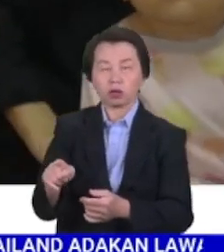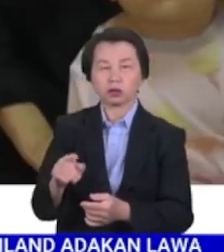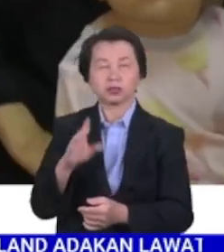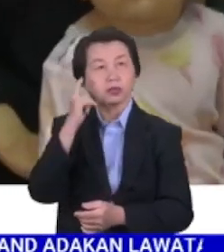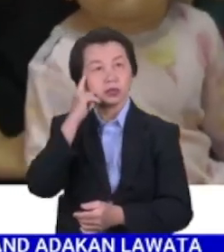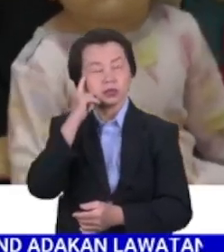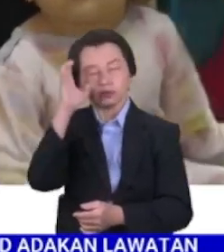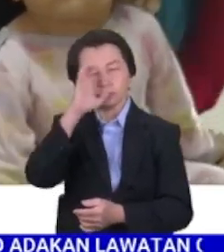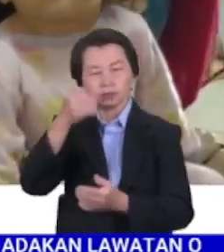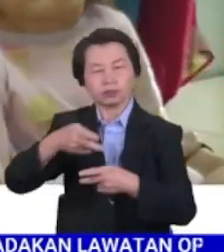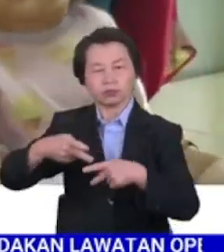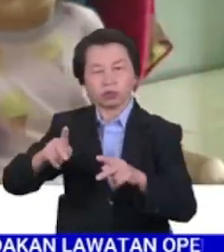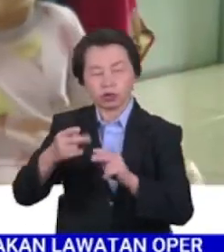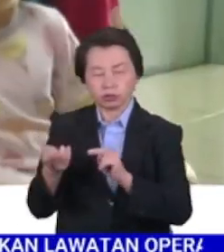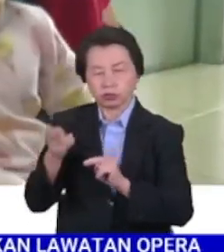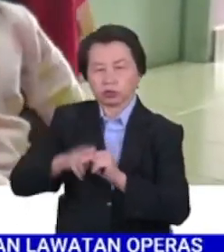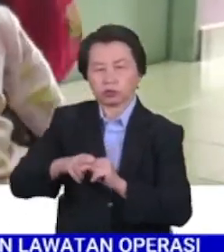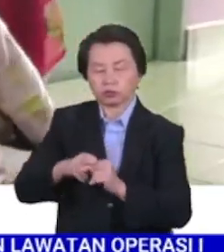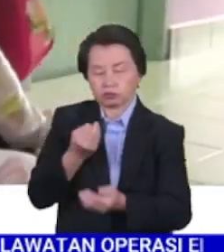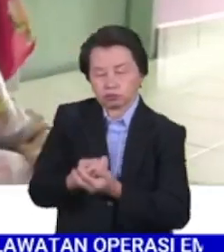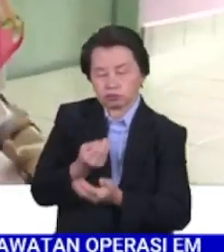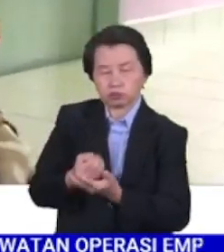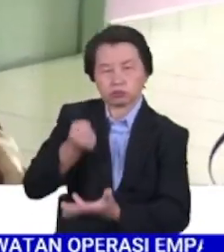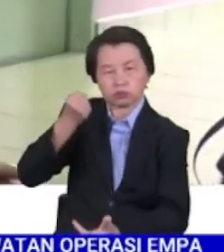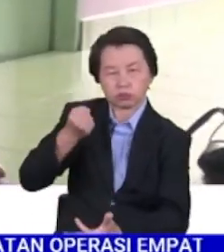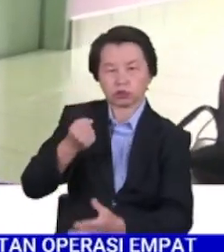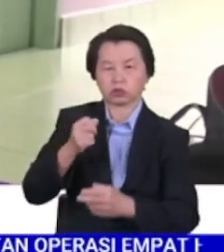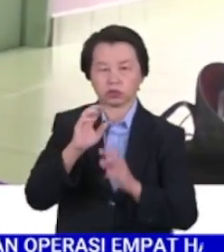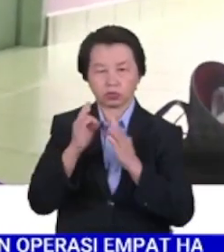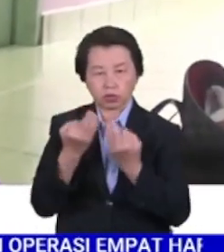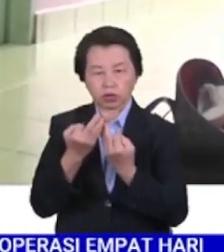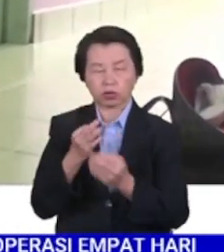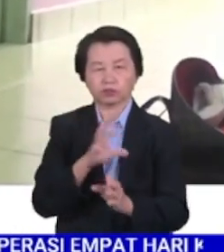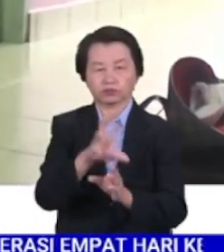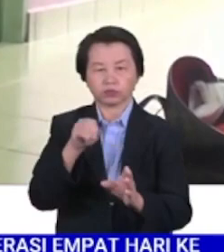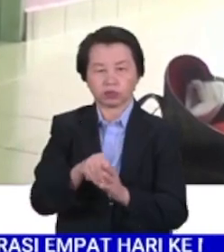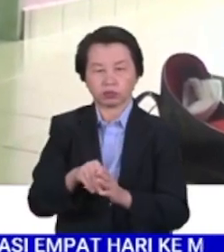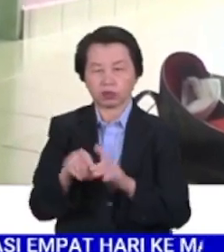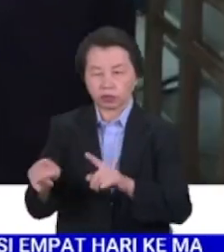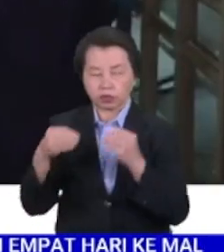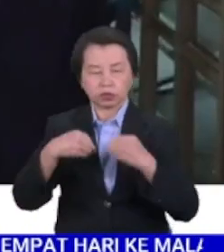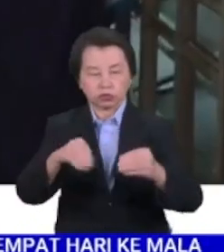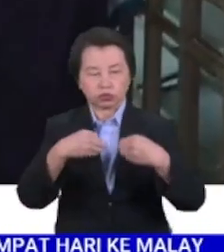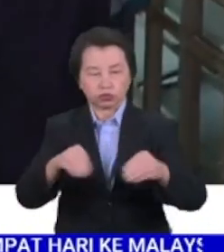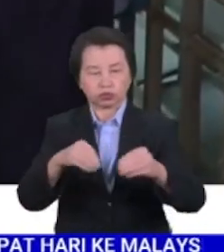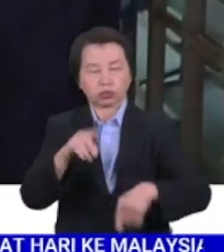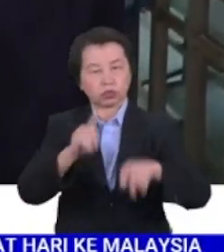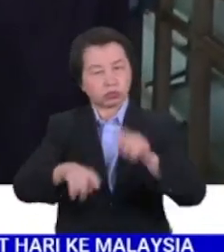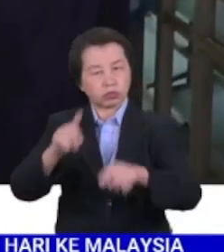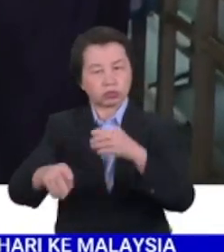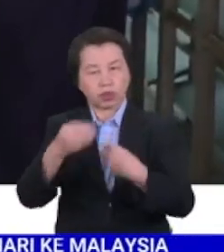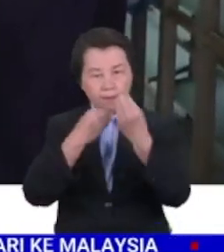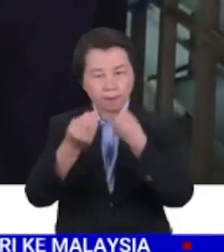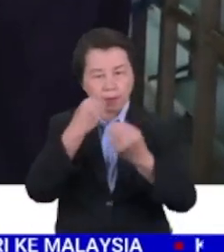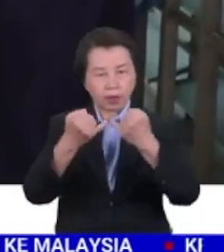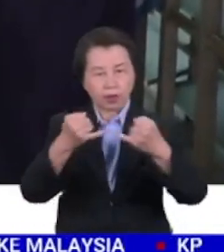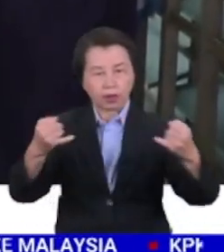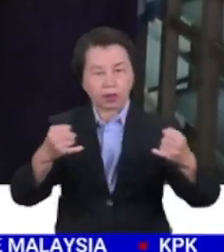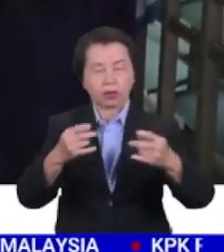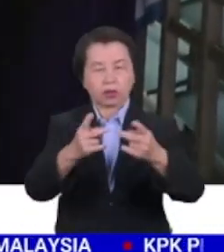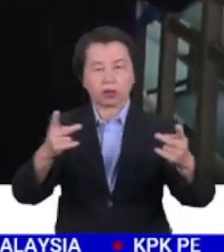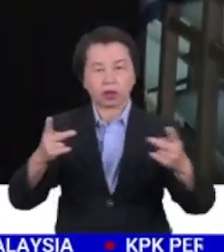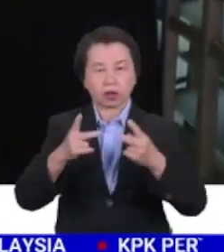mencari peluang untuk menambah pendapatan keluarga. Ini termasuk menjual pelbagai jenis makanan di